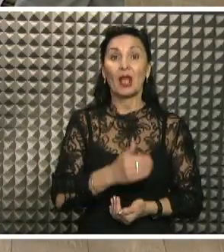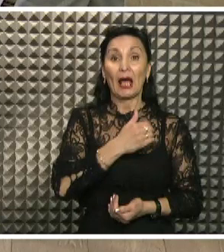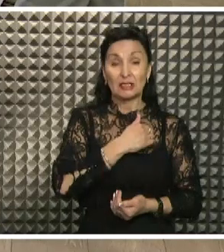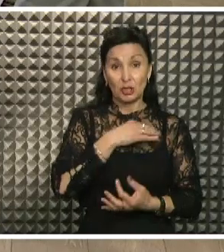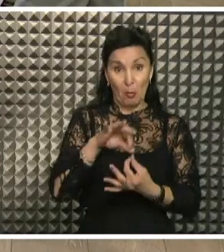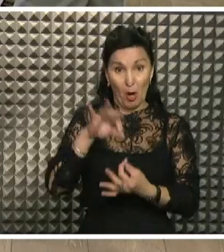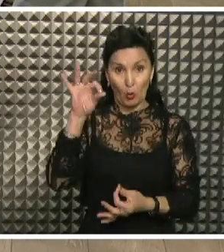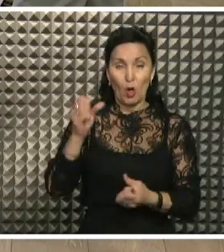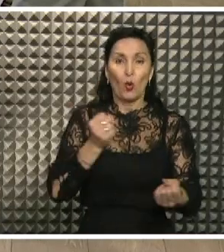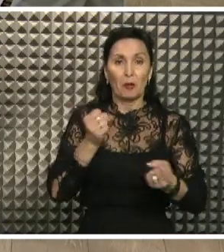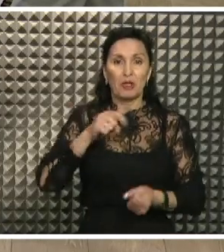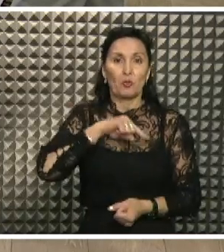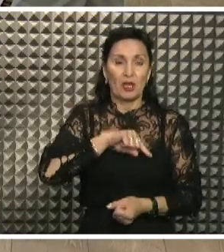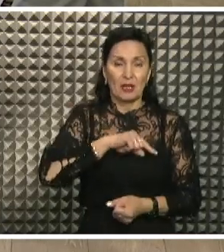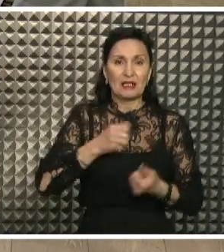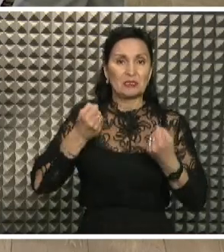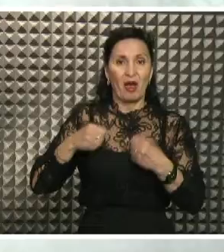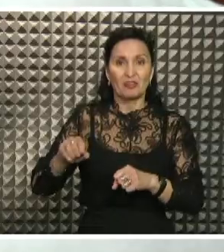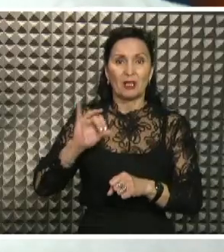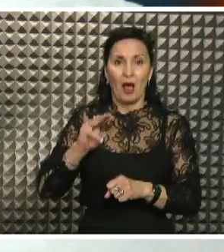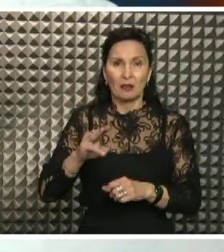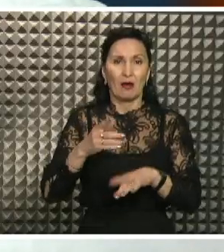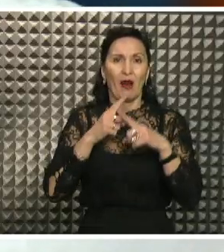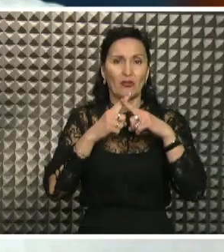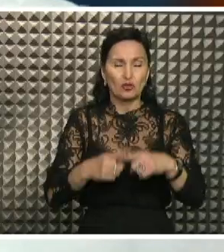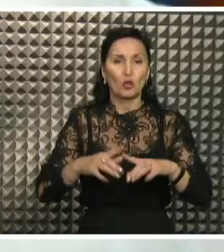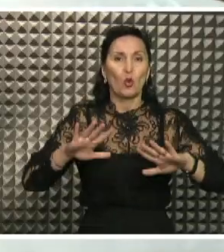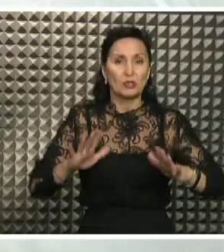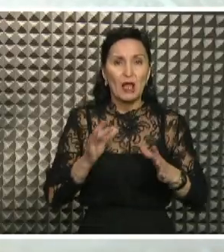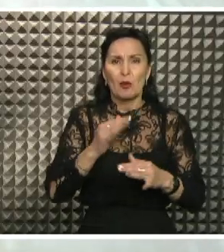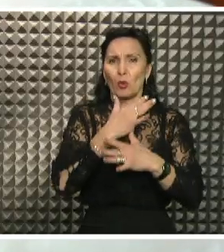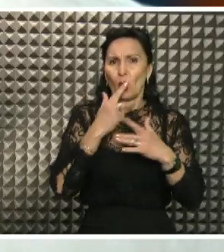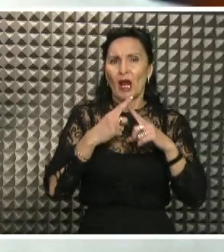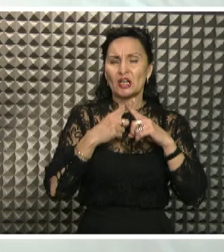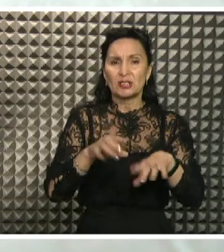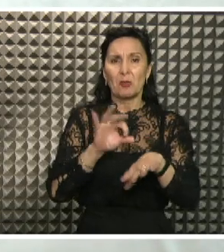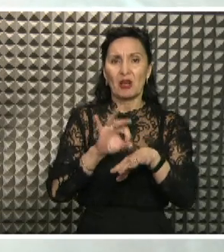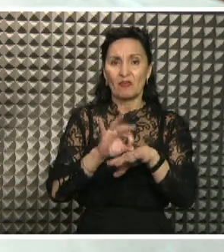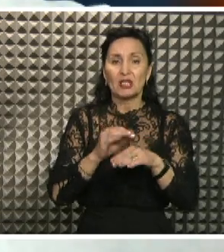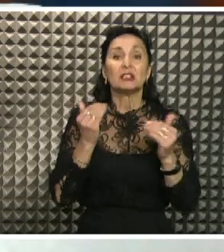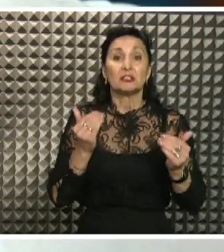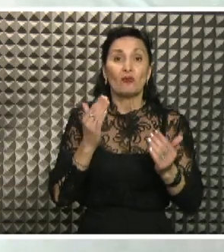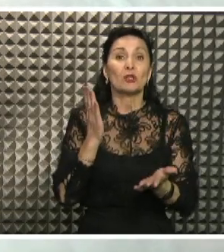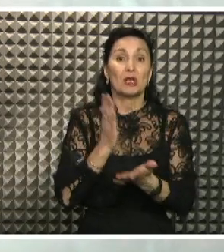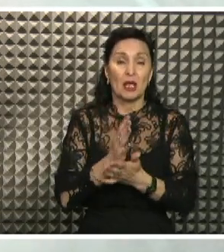Хотите похудеть, укрепить иммунитет, избавиться от синдрома хронической усталости и многих хронических заболеваний? Сегодня есть метод посовременнее,